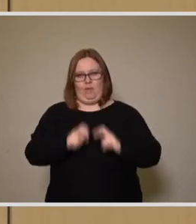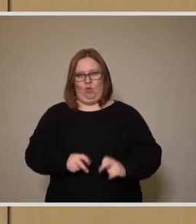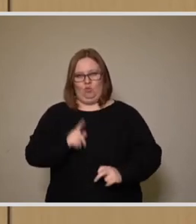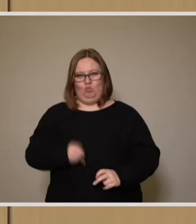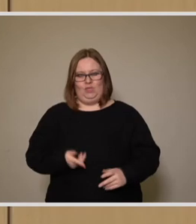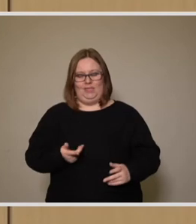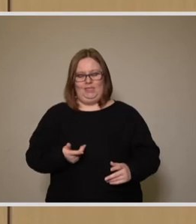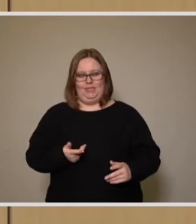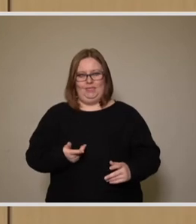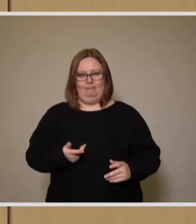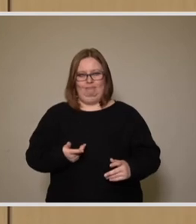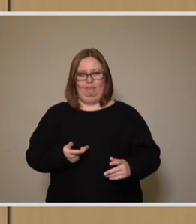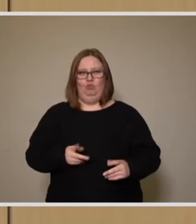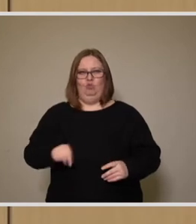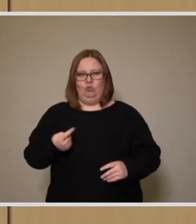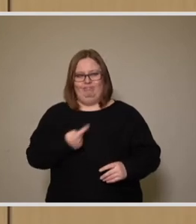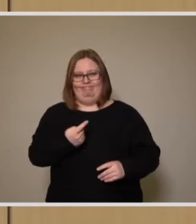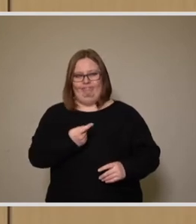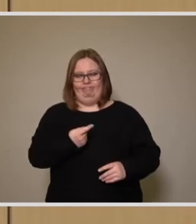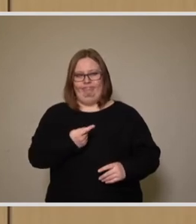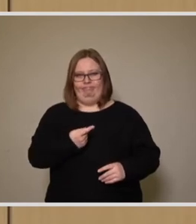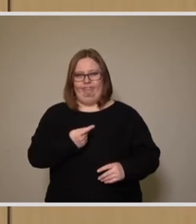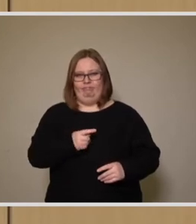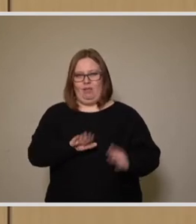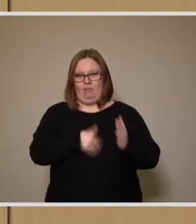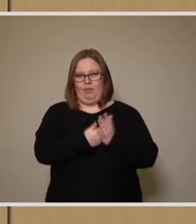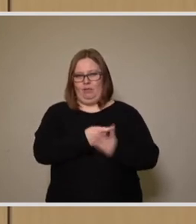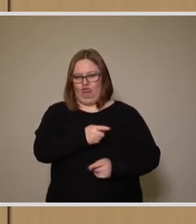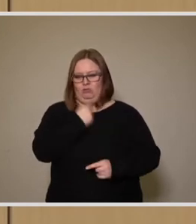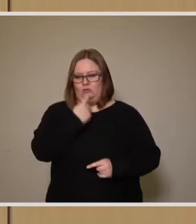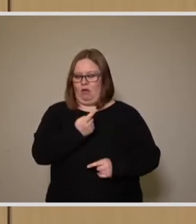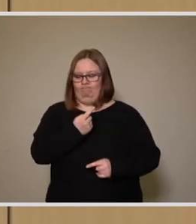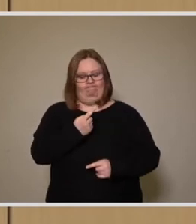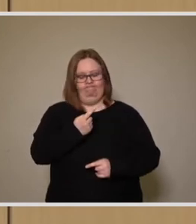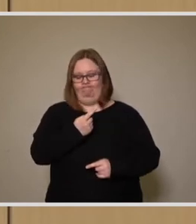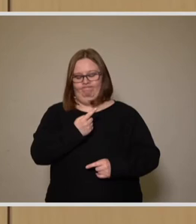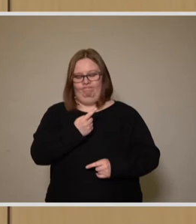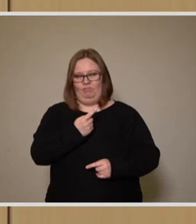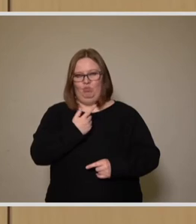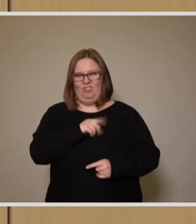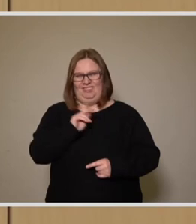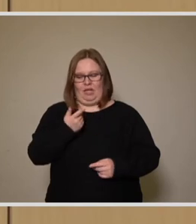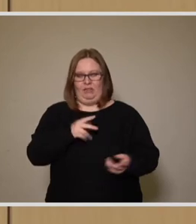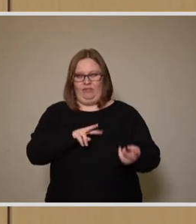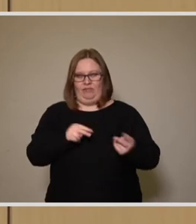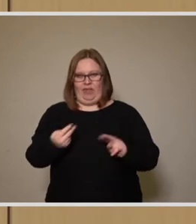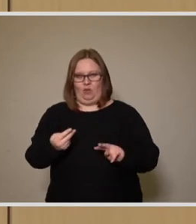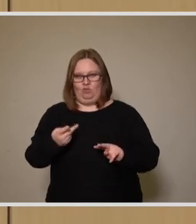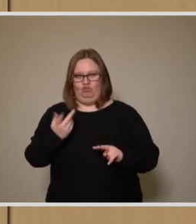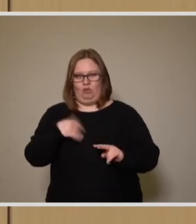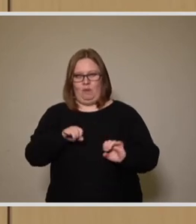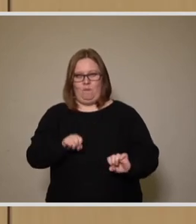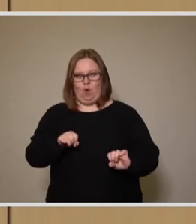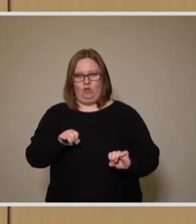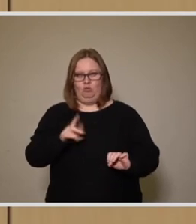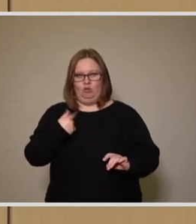müssten und der Bieter schon mitgeteilt hat, dass wenn dort eine wesentliche Veränderung, die